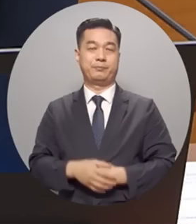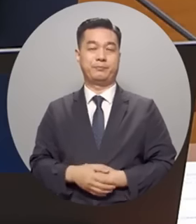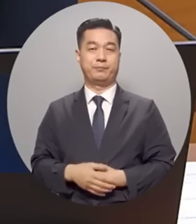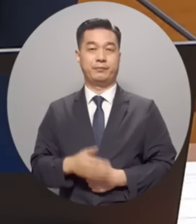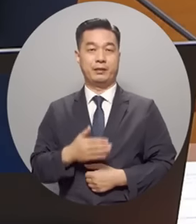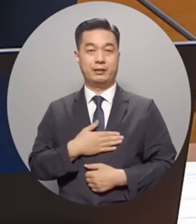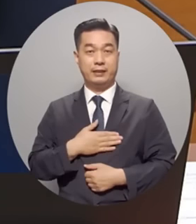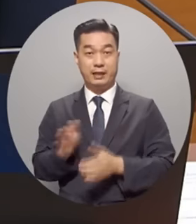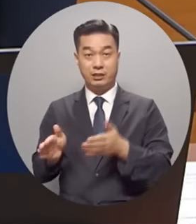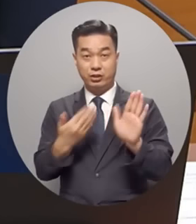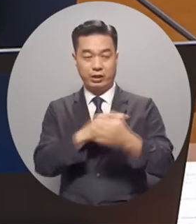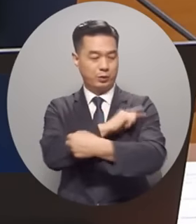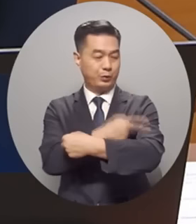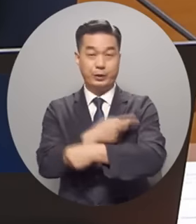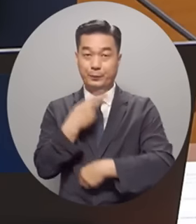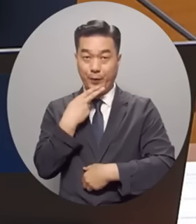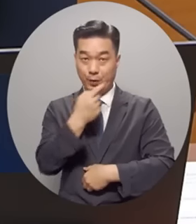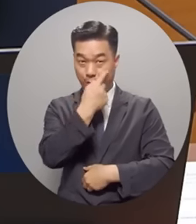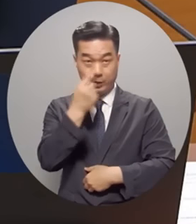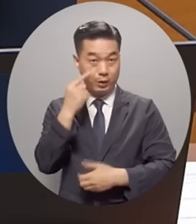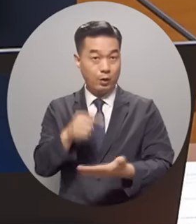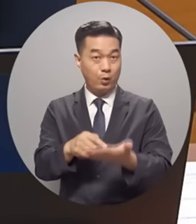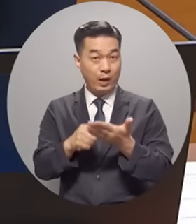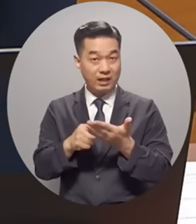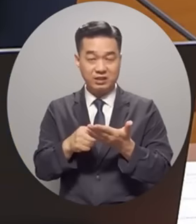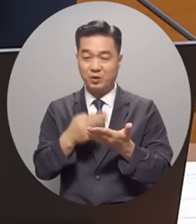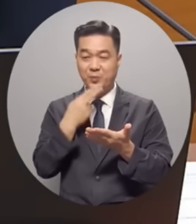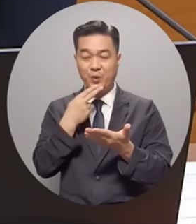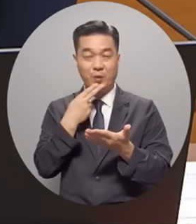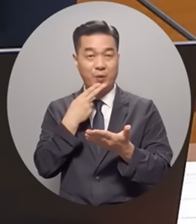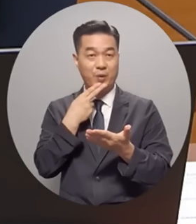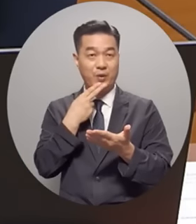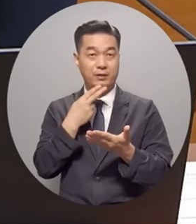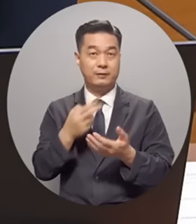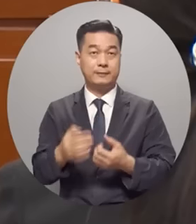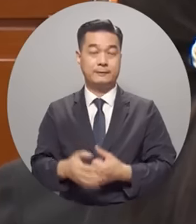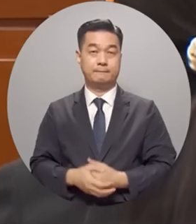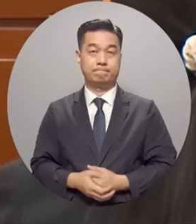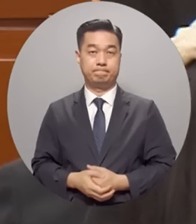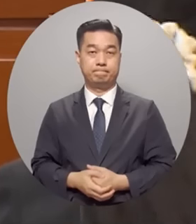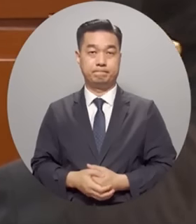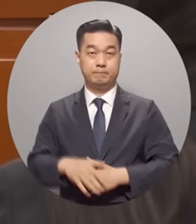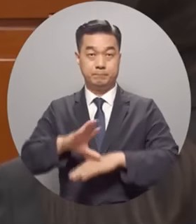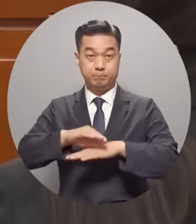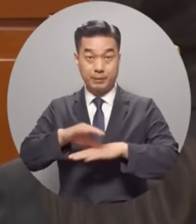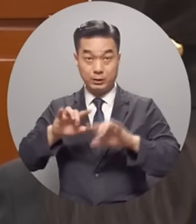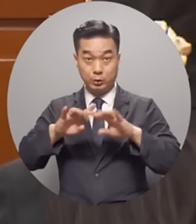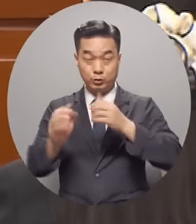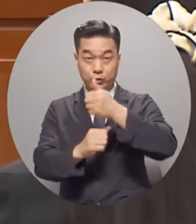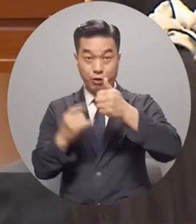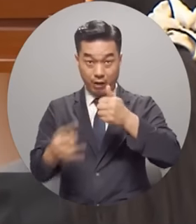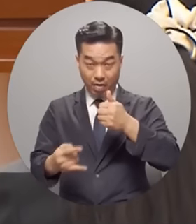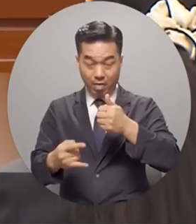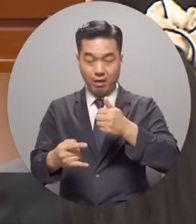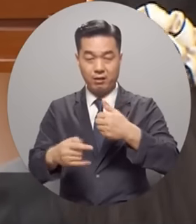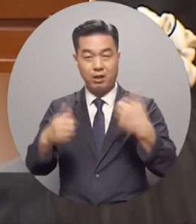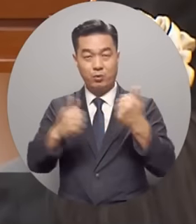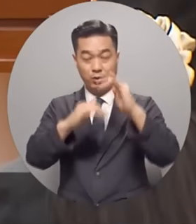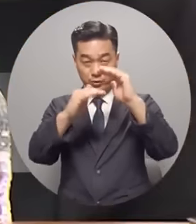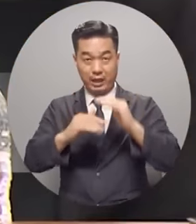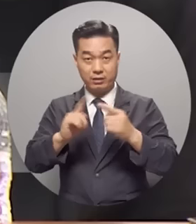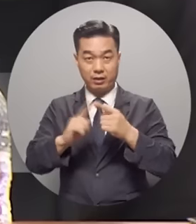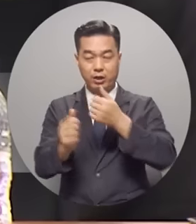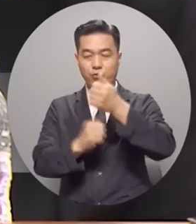처리할 권한도 없고 확인 절차도 거치지 않았기 때문에 방통위 규칙상 속기록 공개는 위원회 의결이